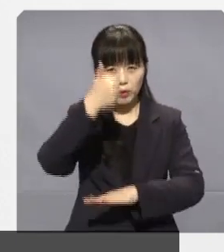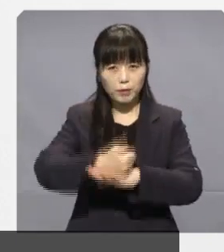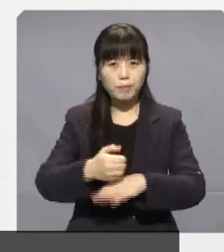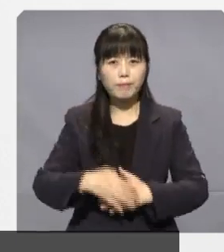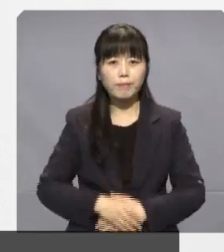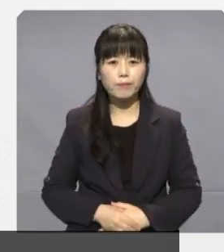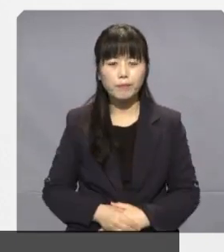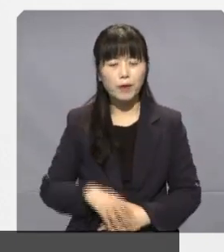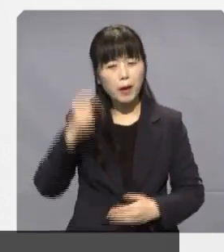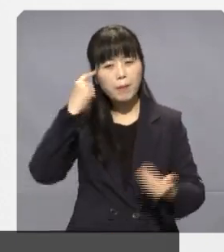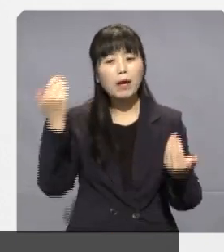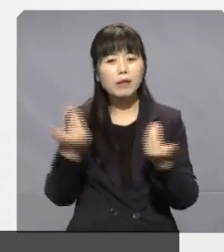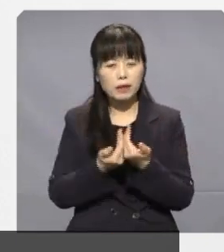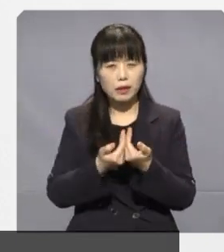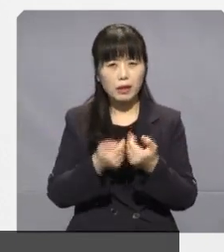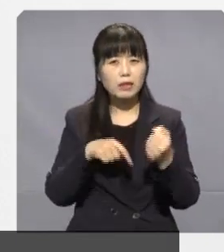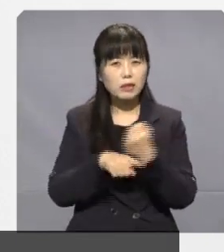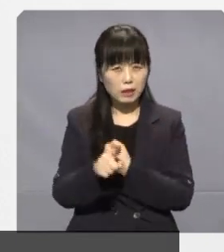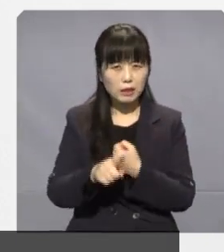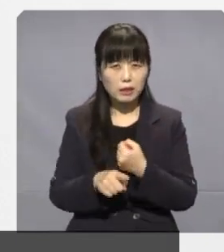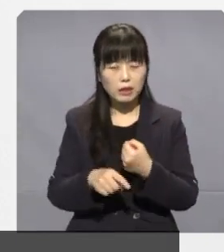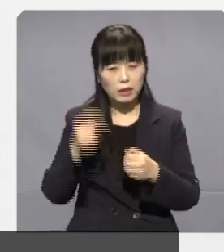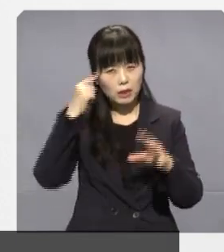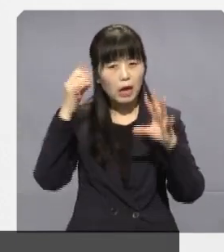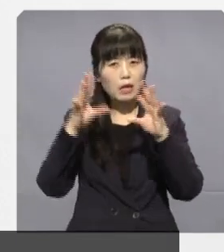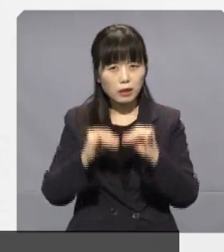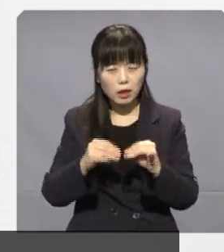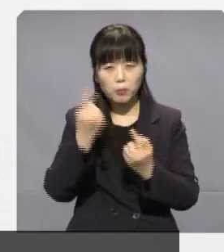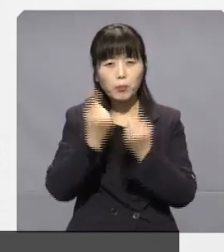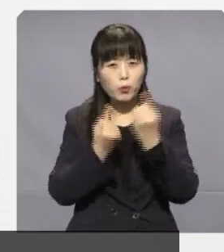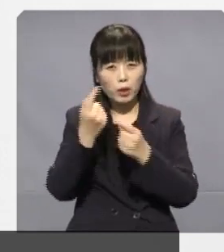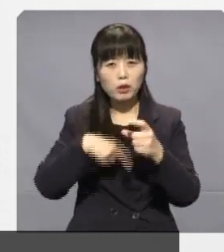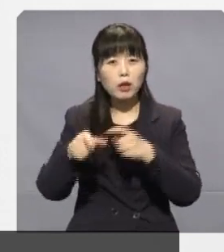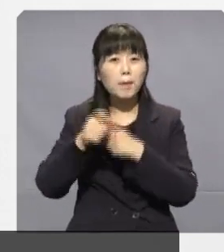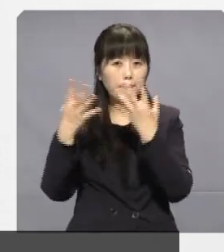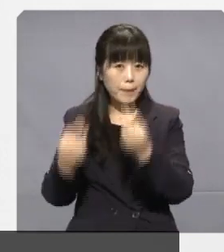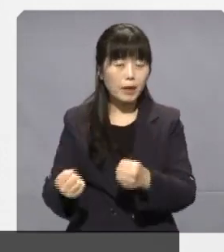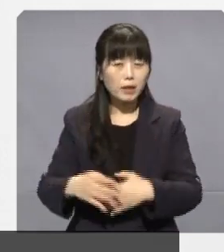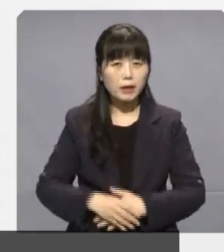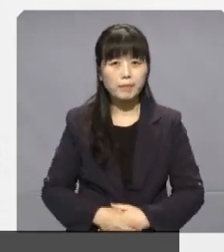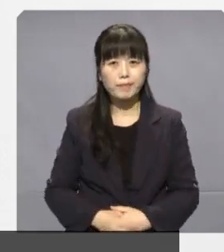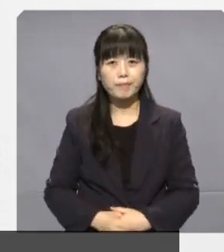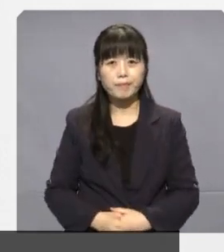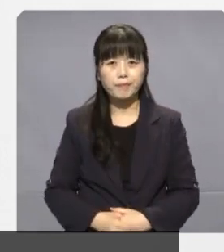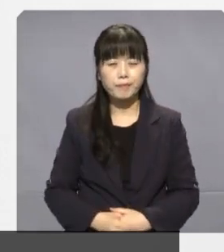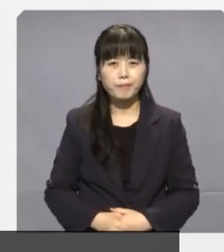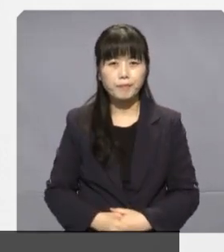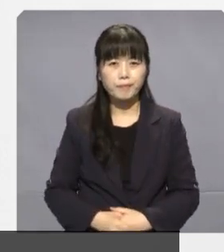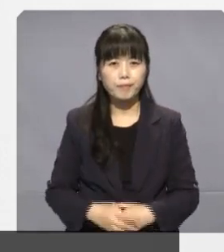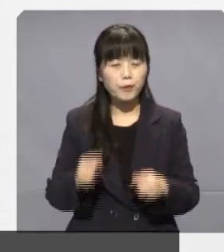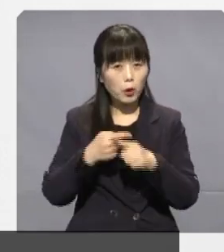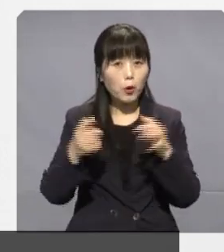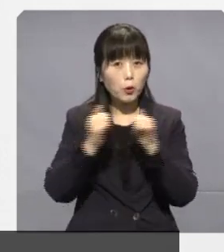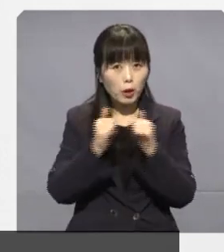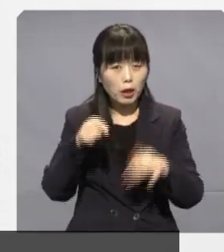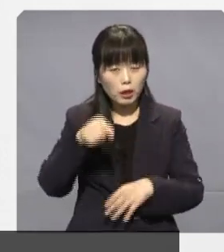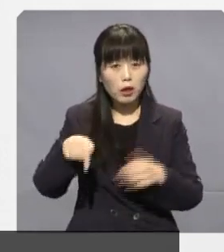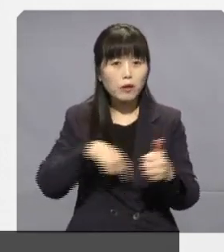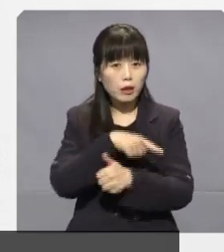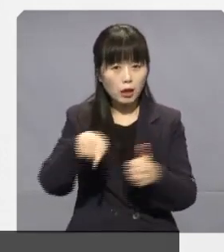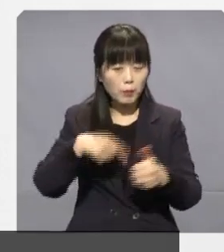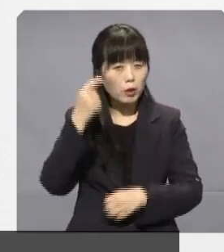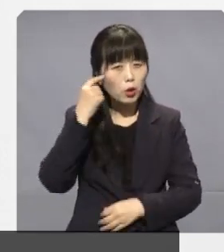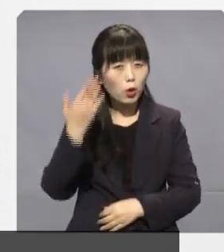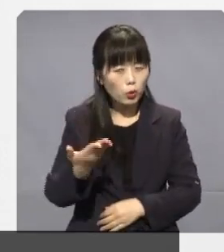결과입니다. 역시 반대 의견이 계속해서 찬성보다 쭉더 높은데, 김대현 평론가님, 이런 상황이면